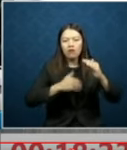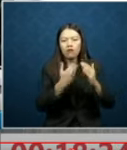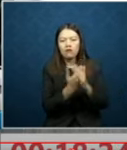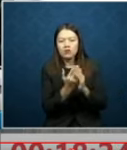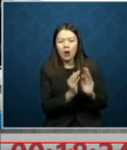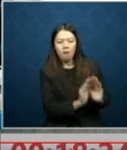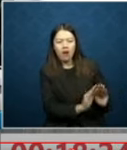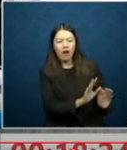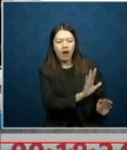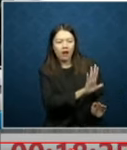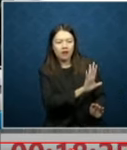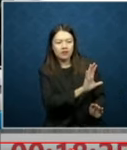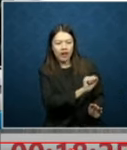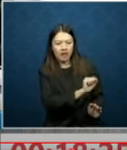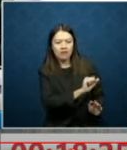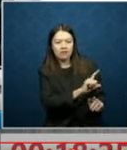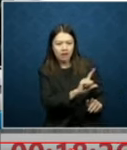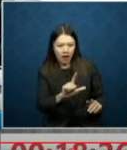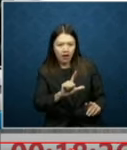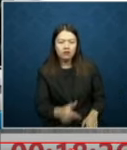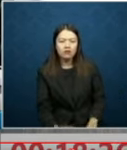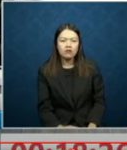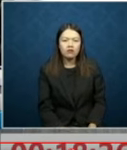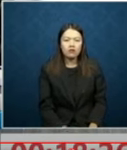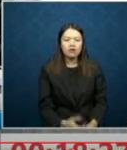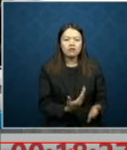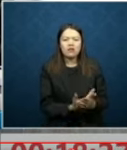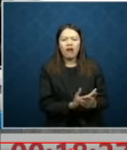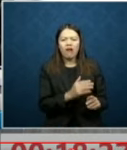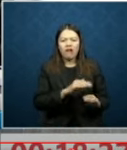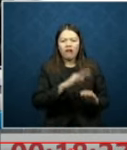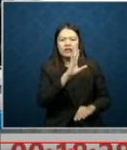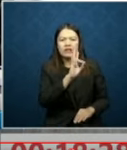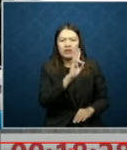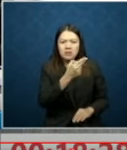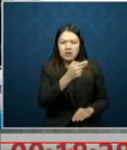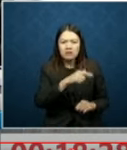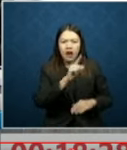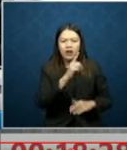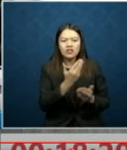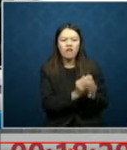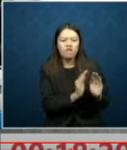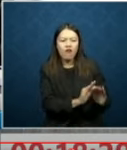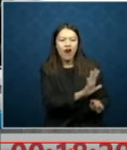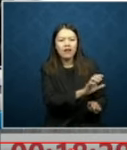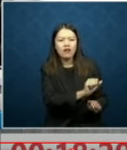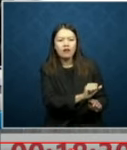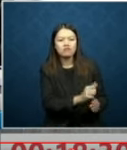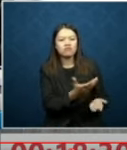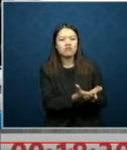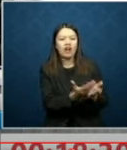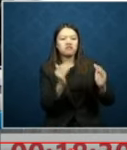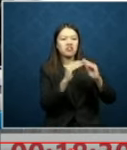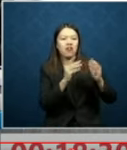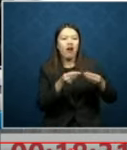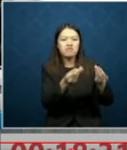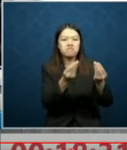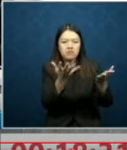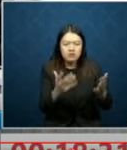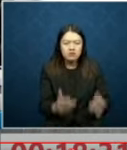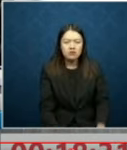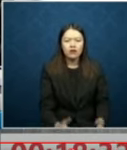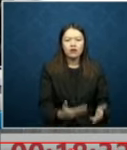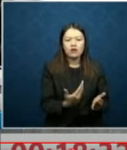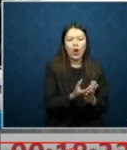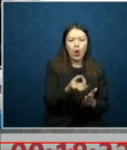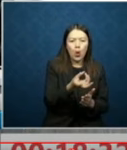ากต่ำกว่า 500,000 บาทถ้ารายได้เกิน 70,000 บาทแต่มีเงินฝากน้อยกว่า 500,000 บาทก็ไม่ได้รับสิทธิ์ถ้ารายได้น้อยกว่